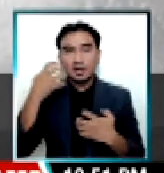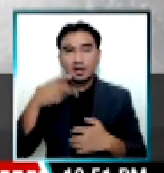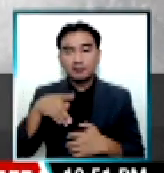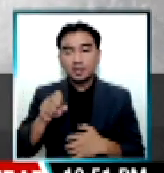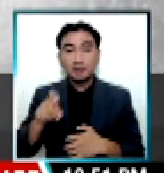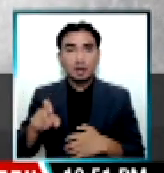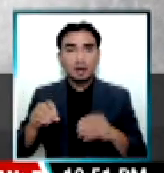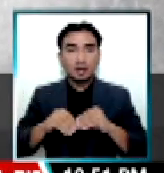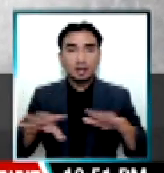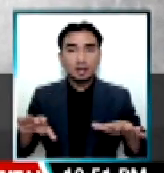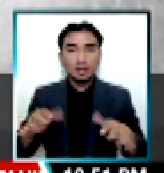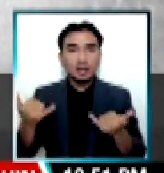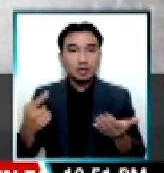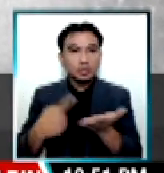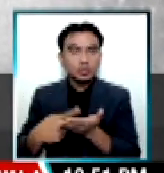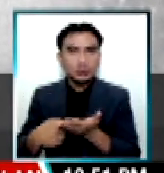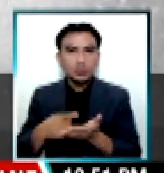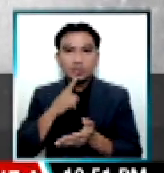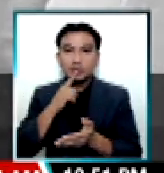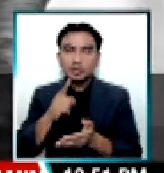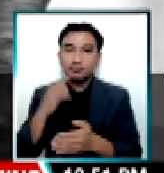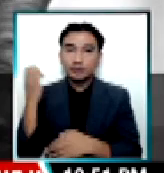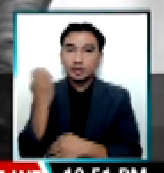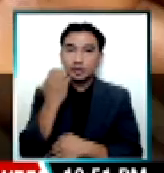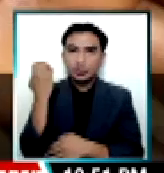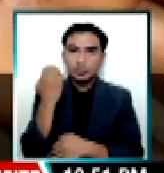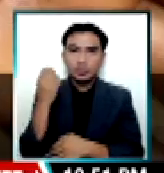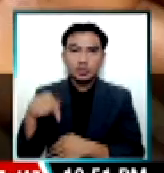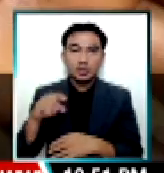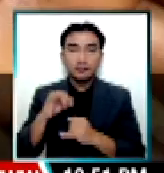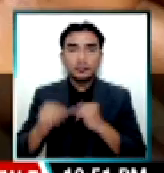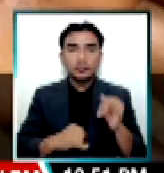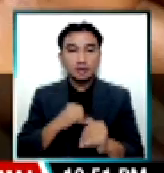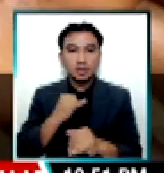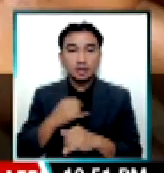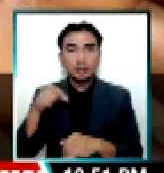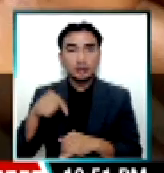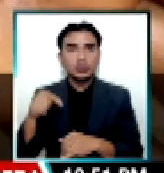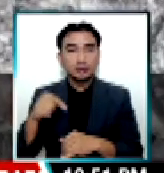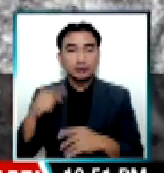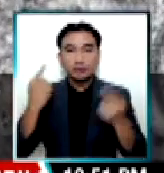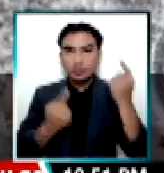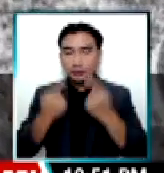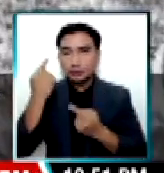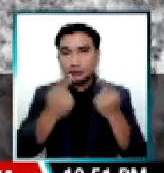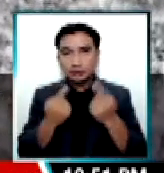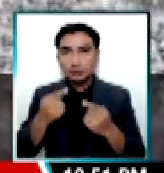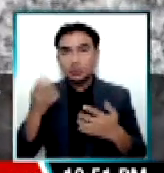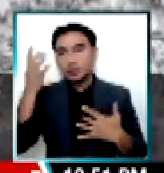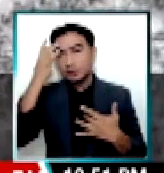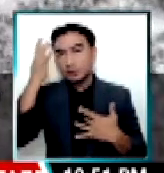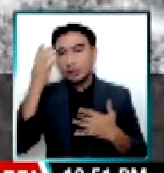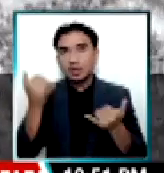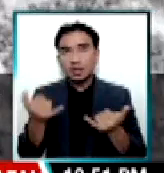kung dapat nang ituring na public health emergency of international concern ang sakit. Ayon sa WHO, nakakaalarma na ang